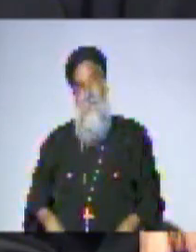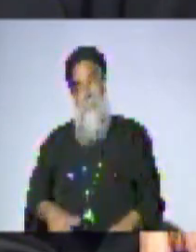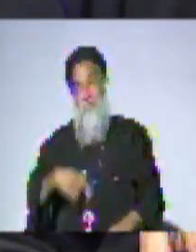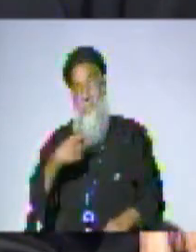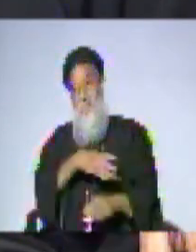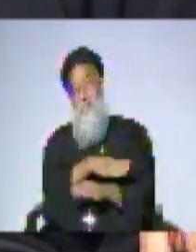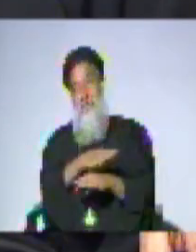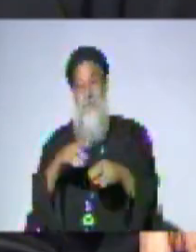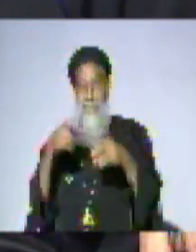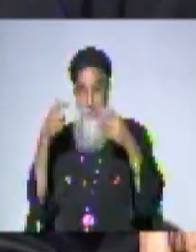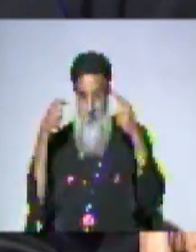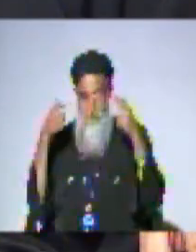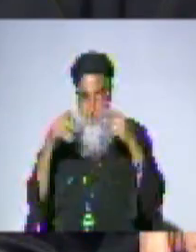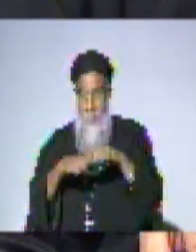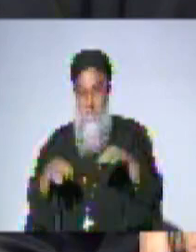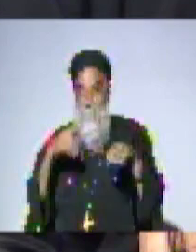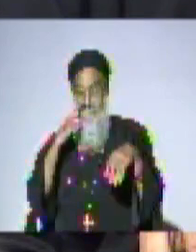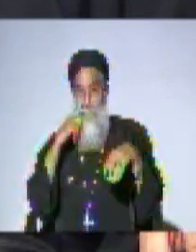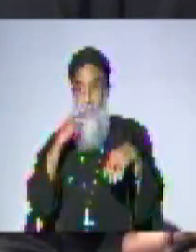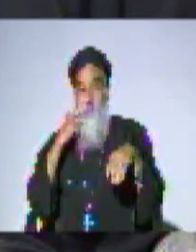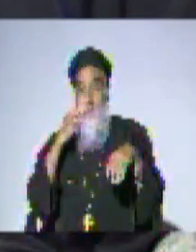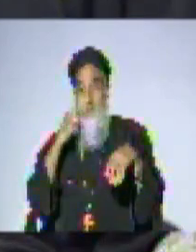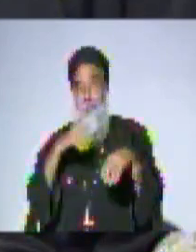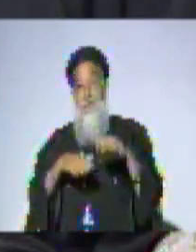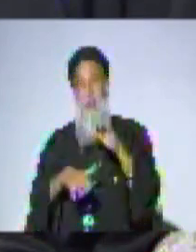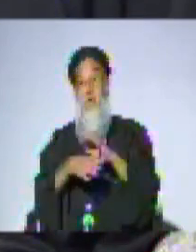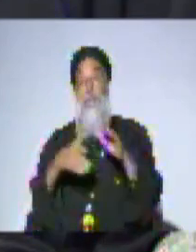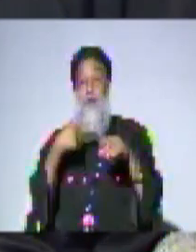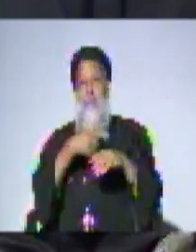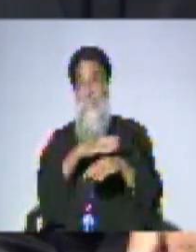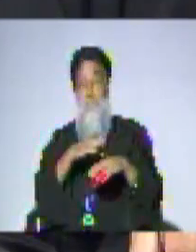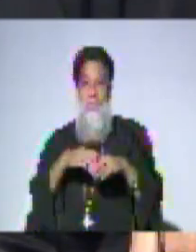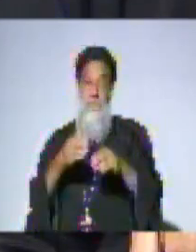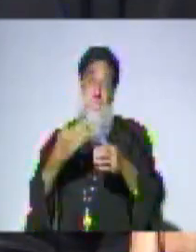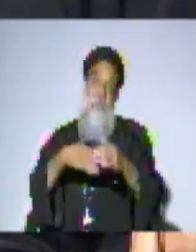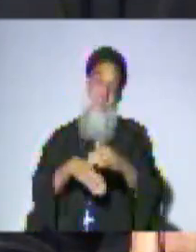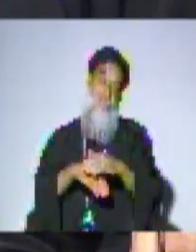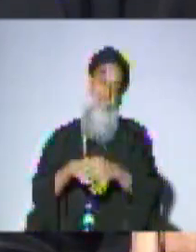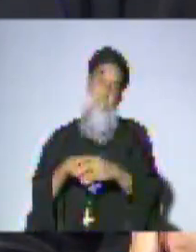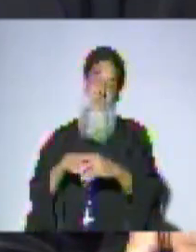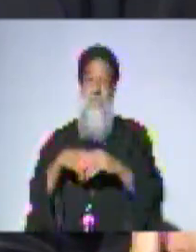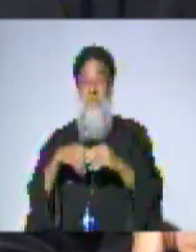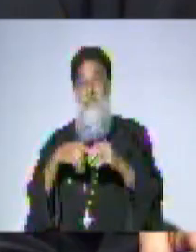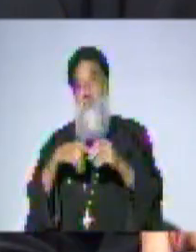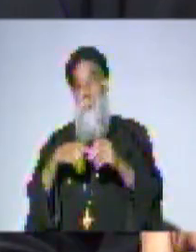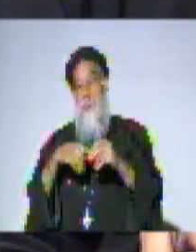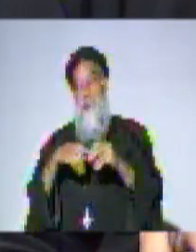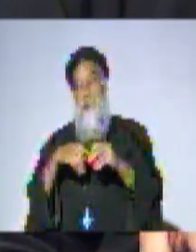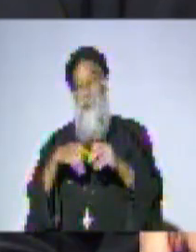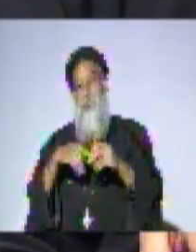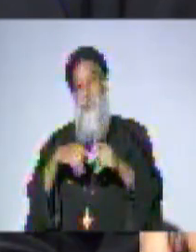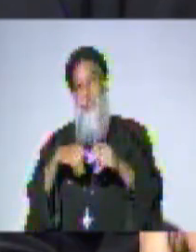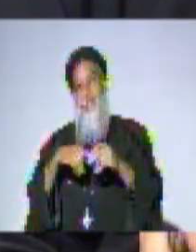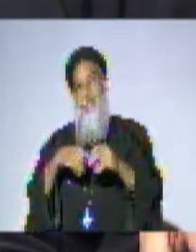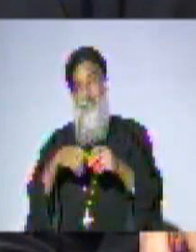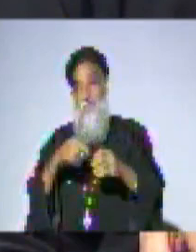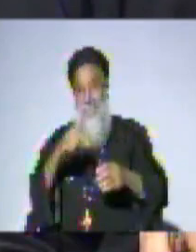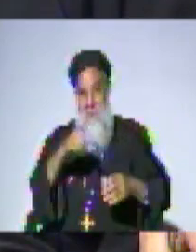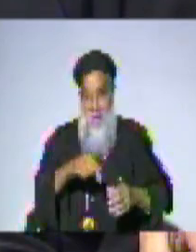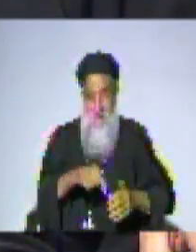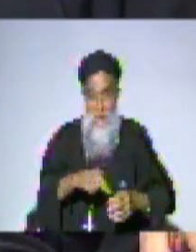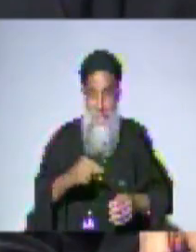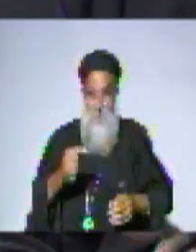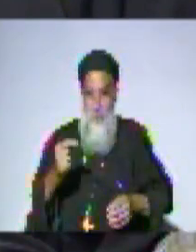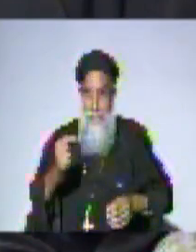برضو في أسئلة أو سنوات مع أسئلة الناس بيقولوا يعني إيه تحت الأرض. فقال لهم زي ما يفتك قلت طبعا الكائنات الدقيقة اللي تحت